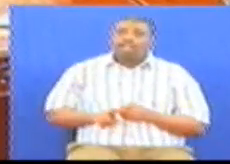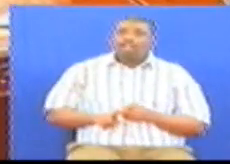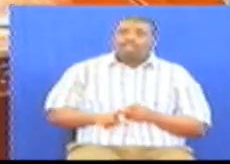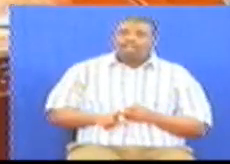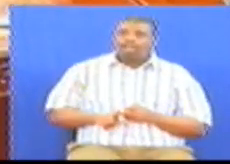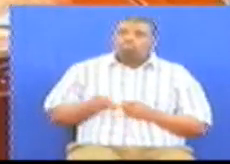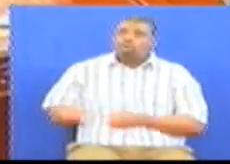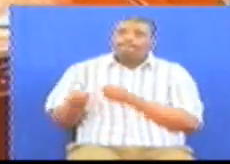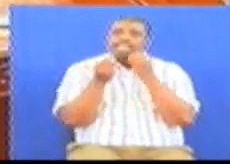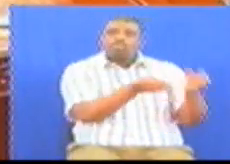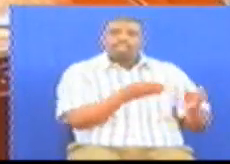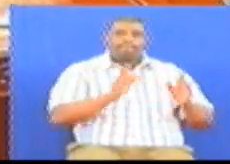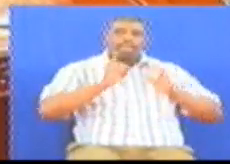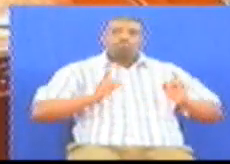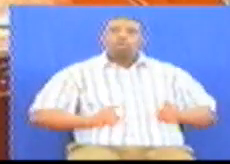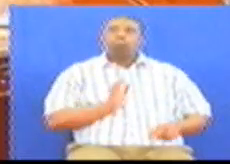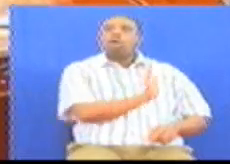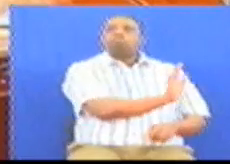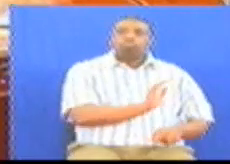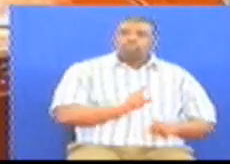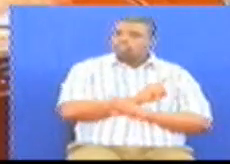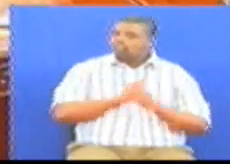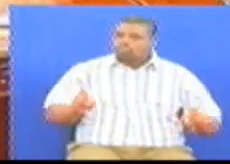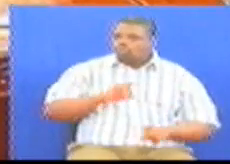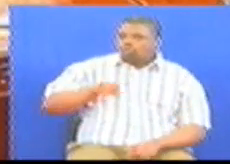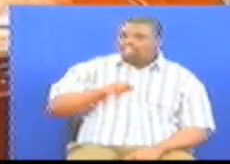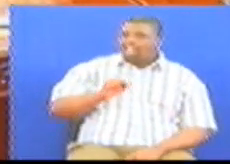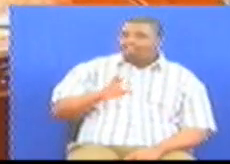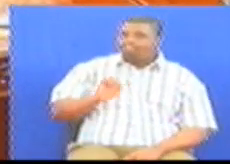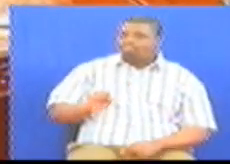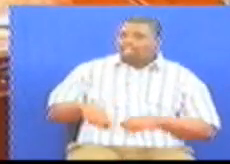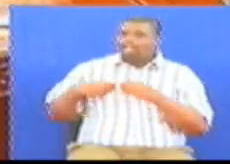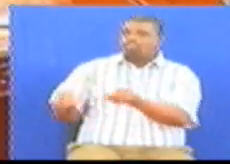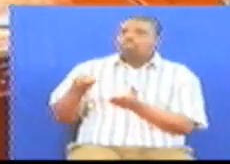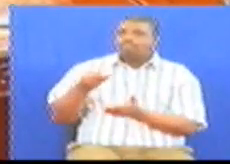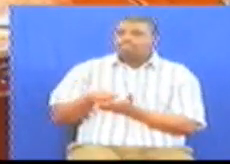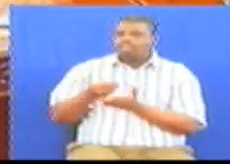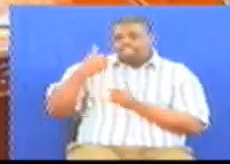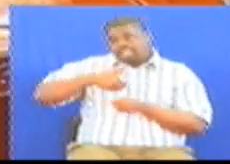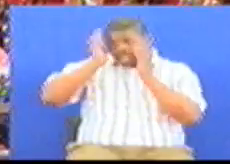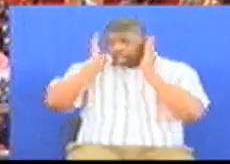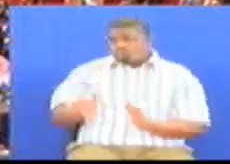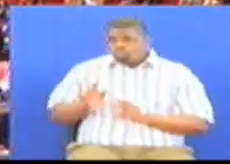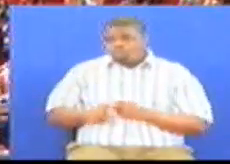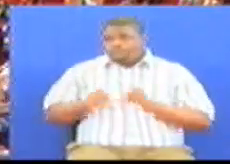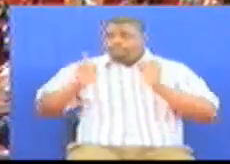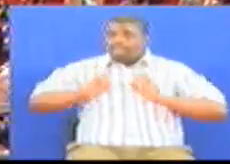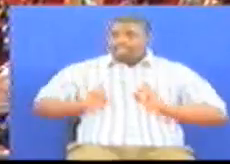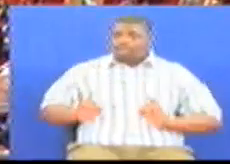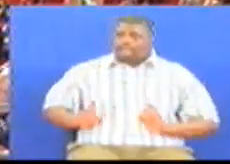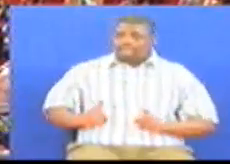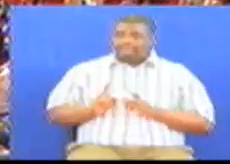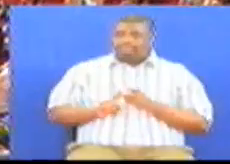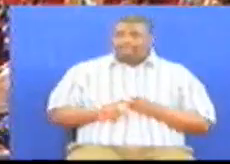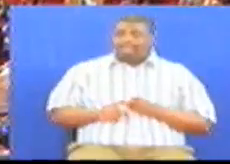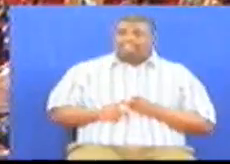madiwani wako. Sio Jafo atoe hela za serikali kuu. Madiwani wanapewa posho vikao kutokana na makusanyo ya